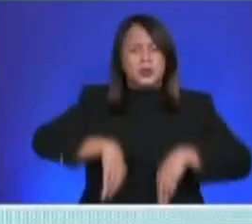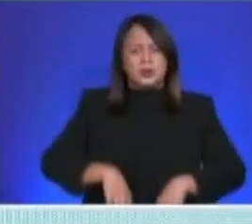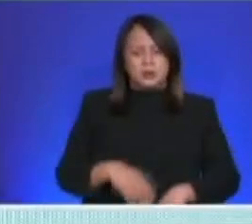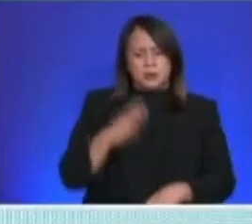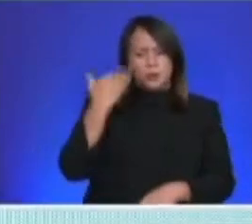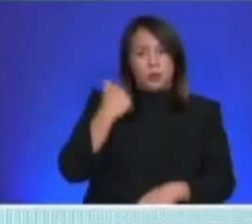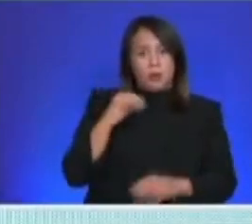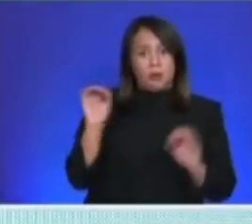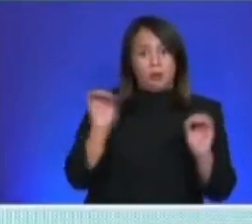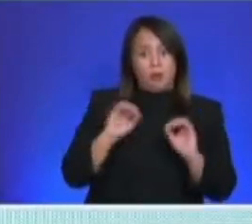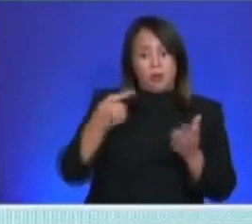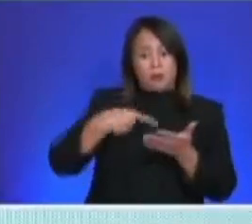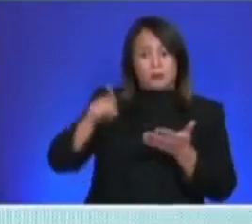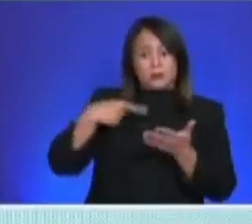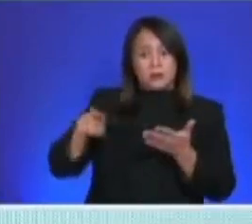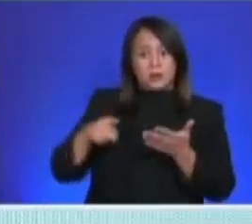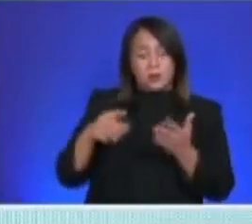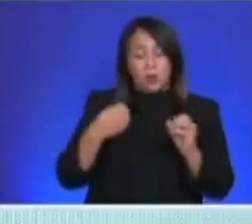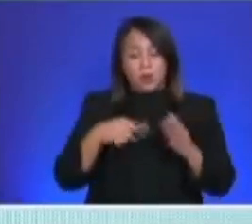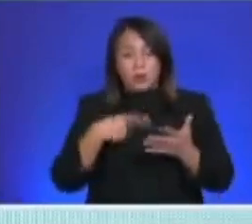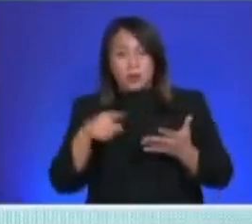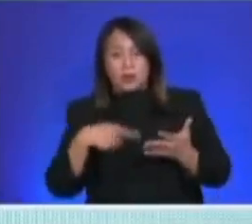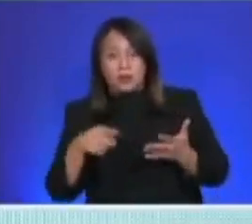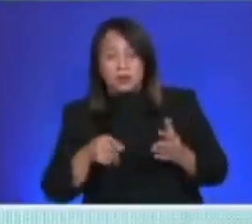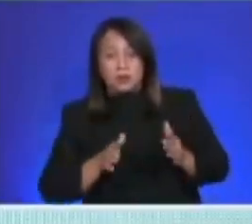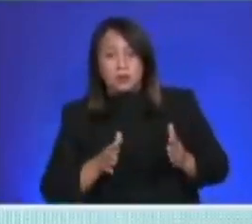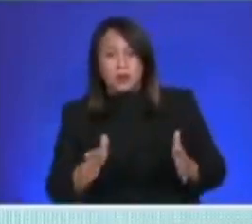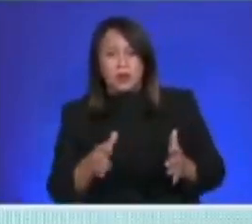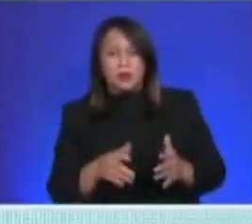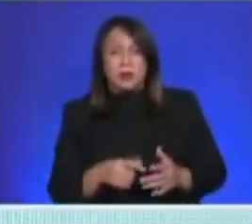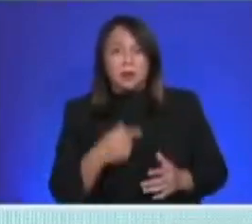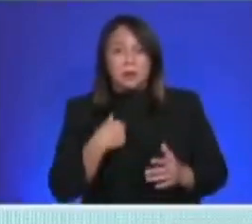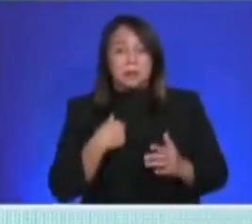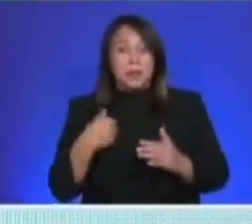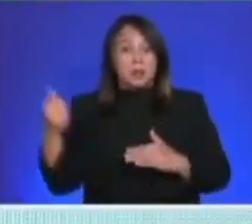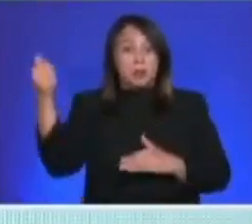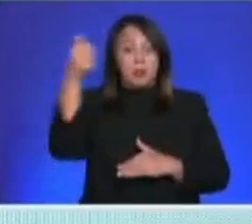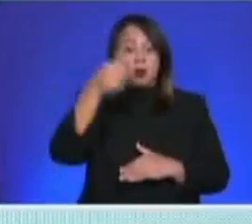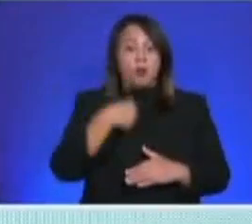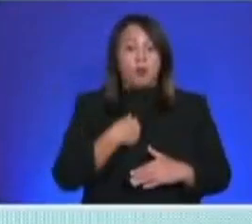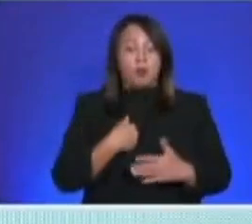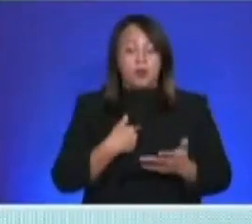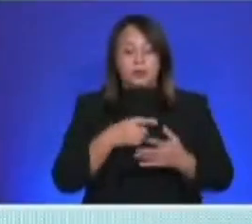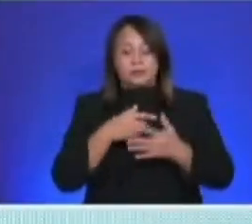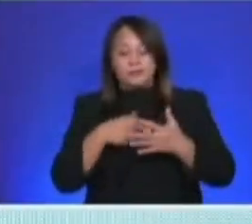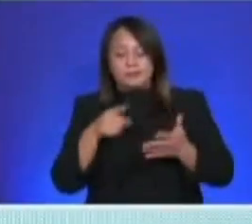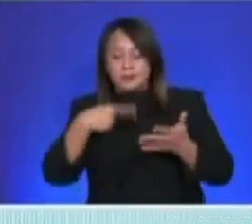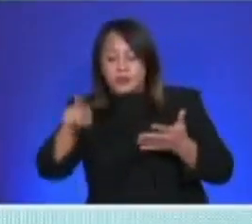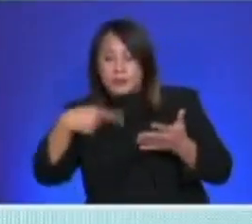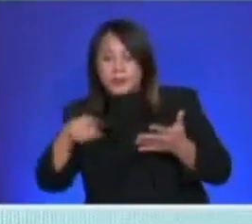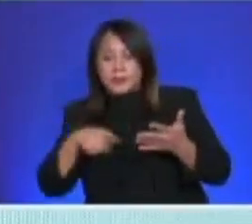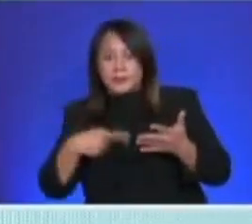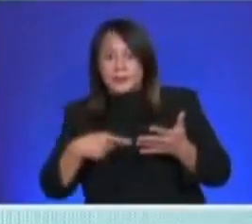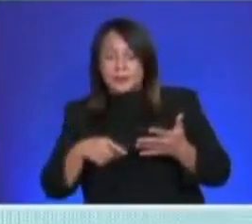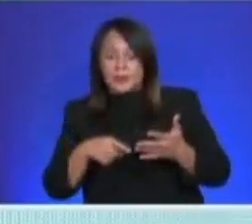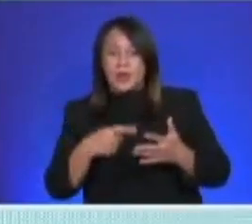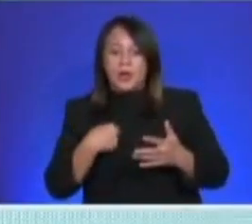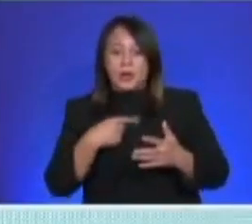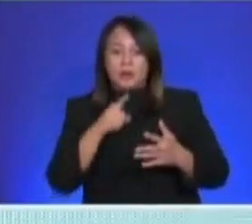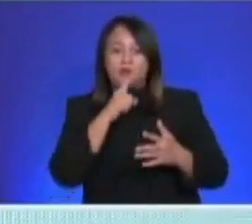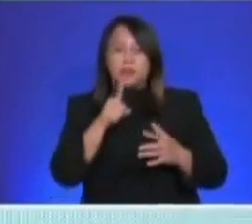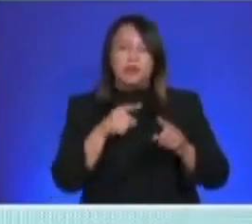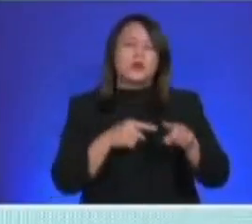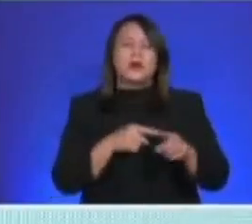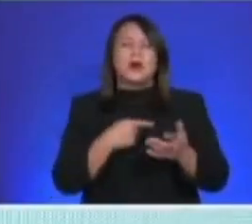walang nag-correct, walang nag-audit? Kung ako pa namumuno, ipapadrill ko lang yun, malalaman ko kung substandard